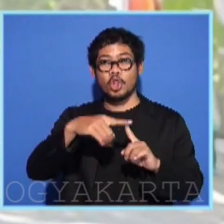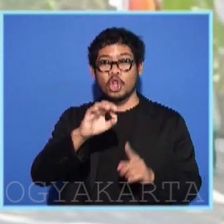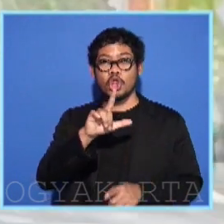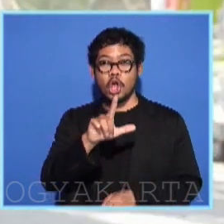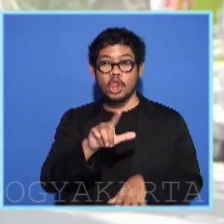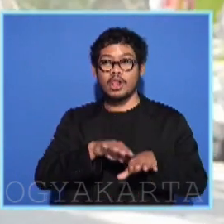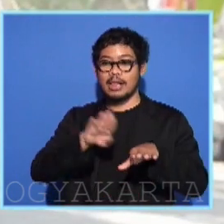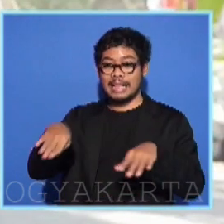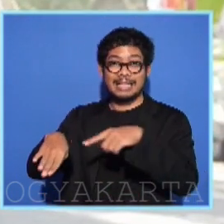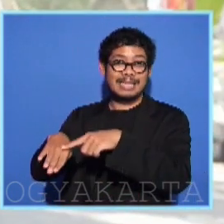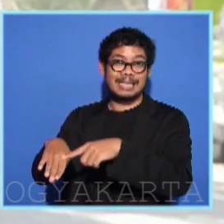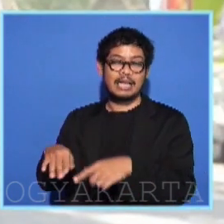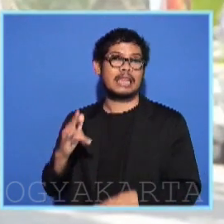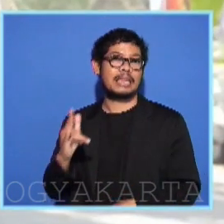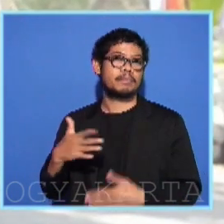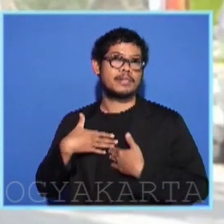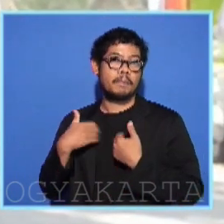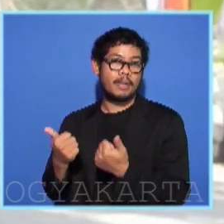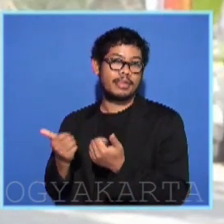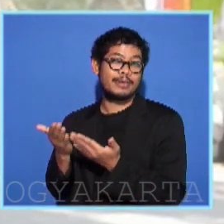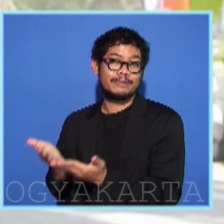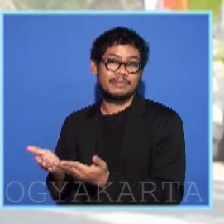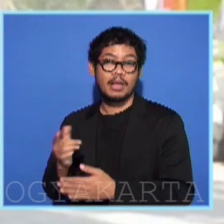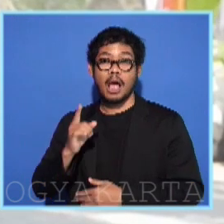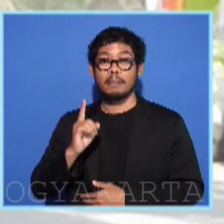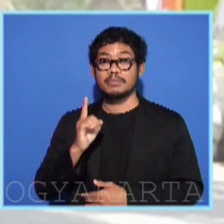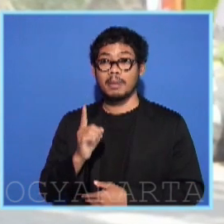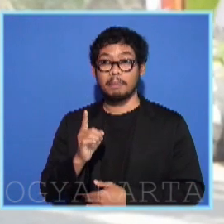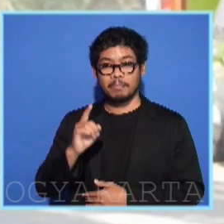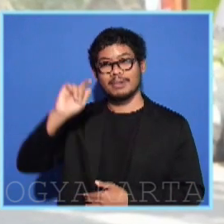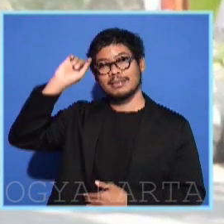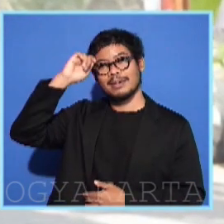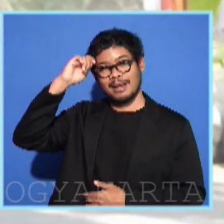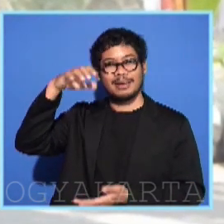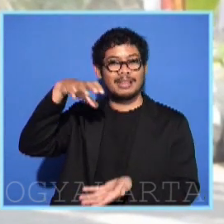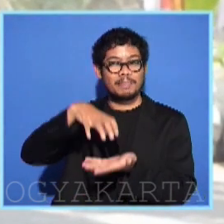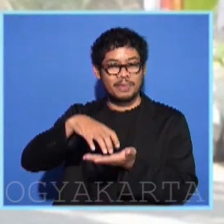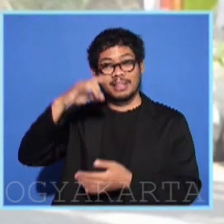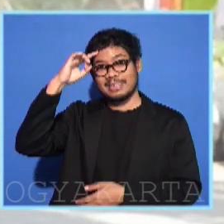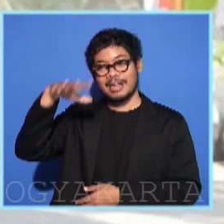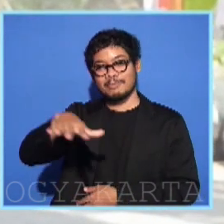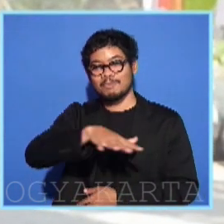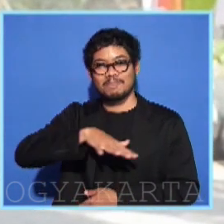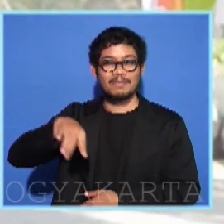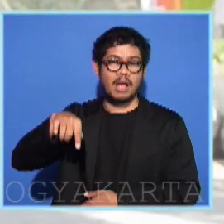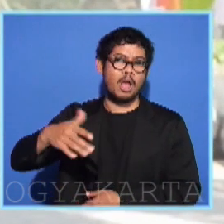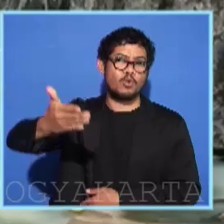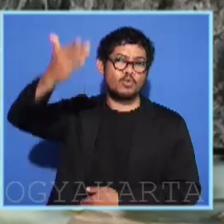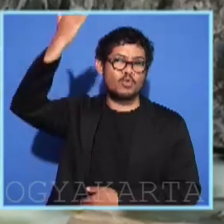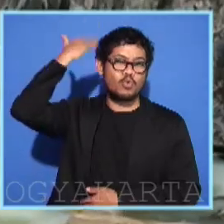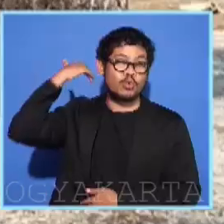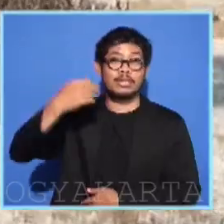Seti itu mengingatkan bahwa di hargoreu pernah ada tambang mangan terbesar